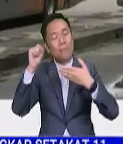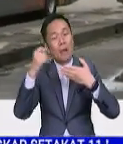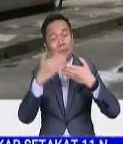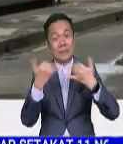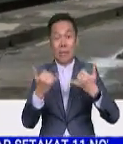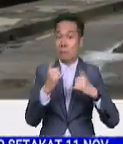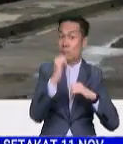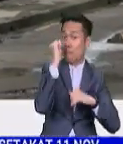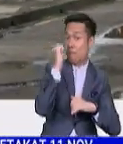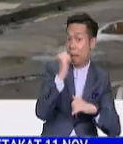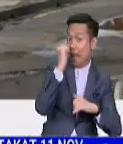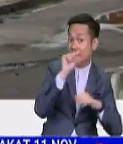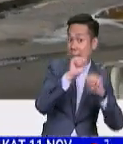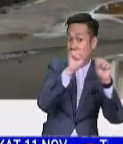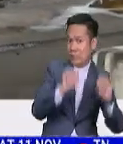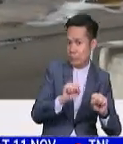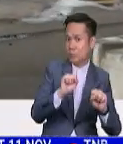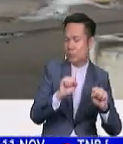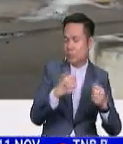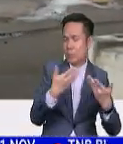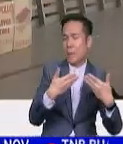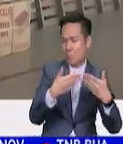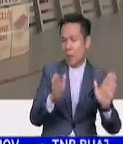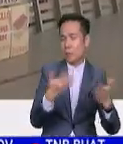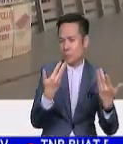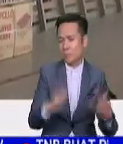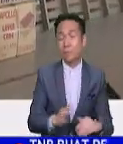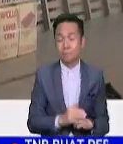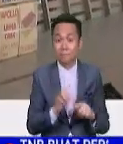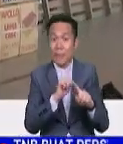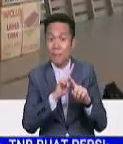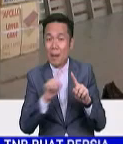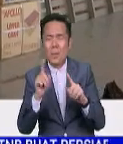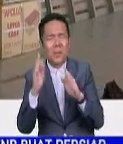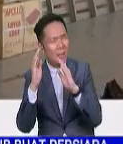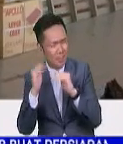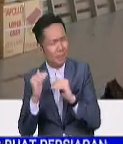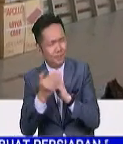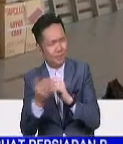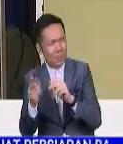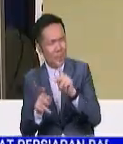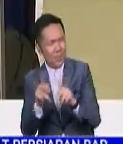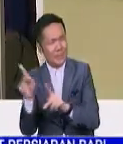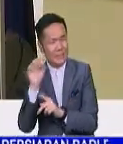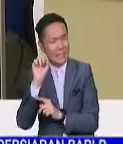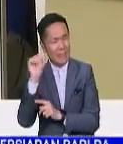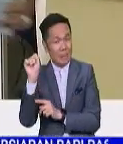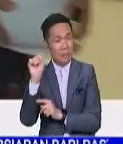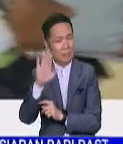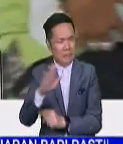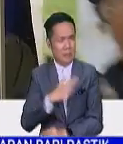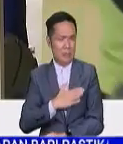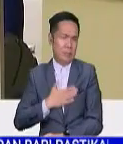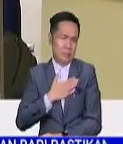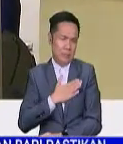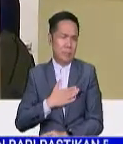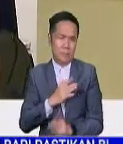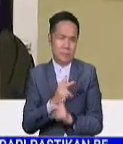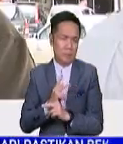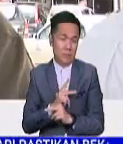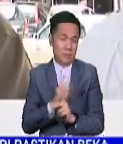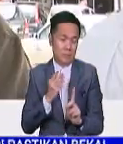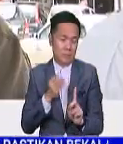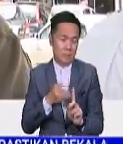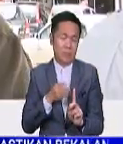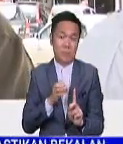pun sudah Bekasi ke biasa tetapi walau bagaimanapun kita berharap kepada rakyat terutama ya Negeri sabani kena sentiasa jaga iso pilah